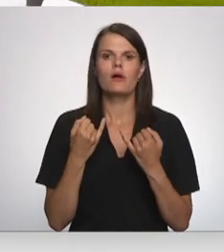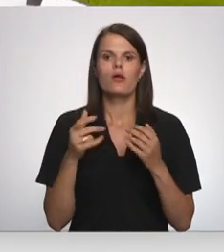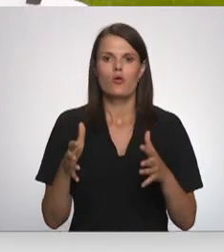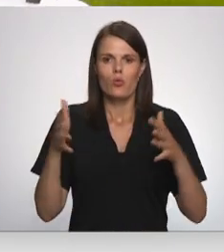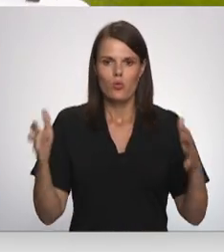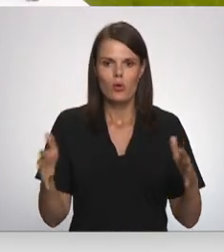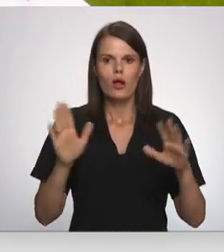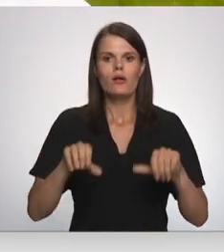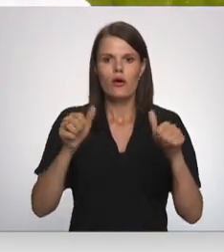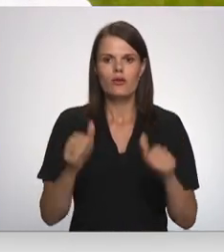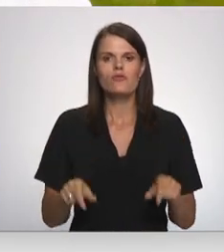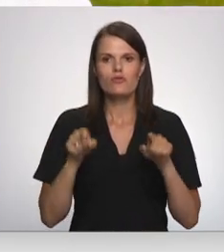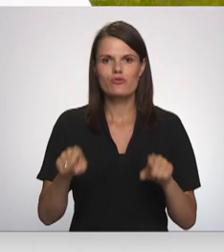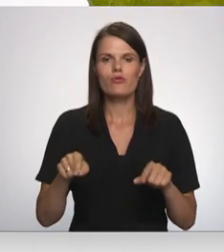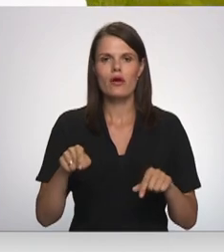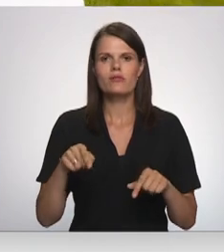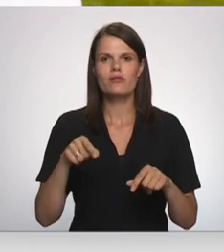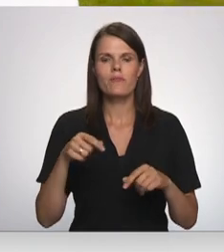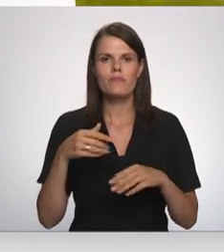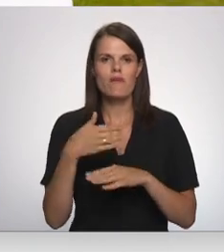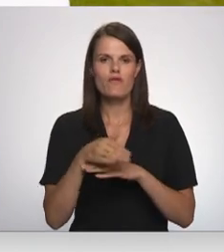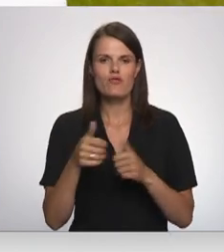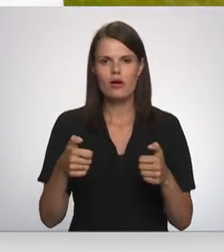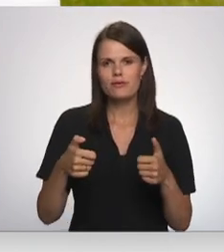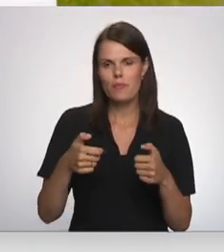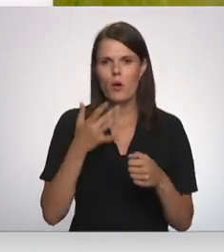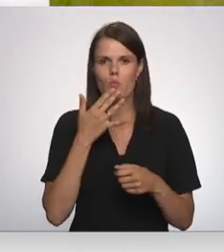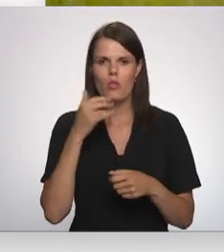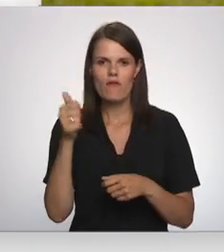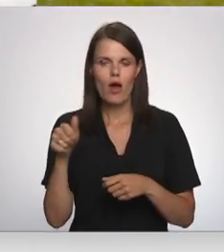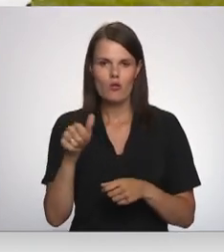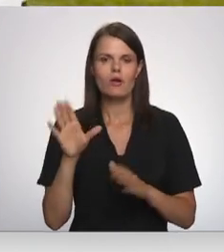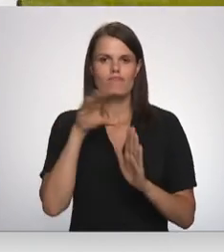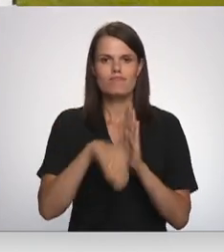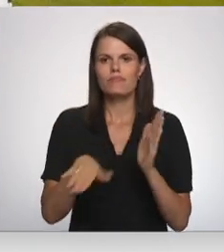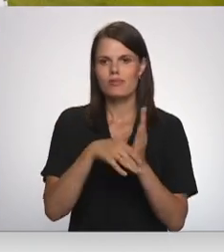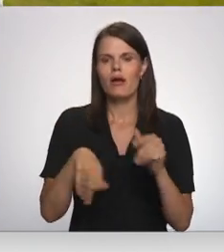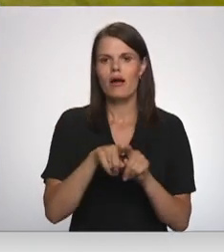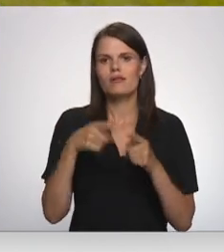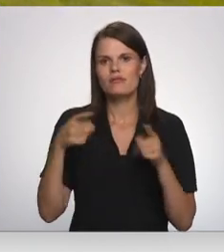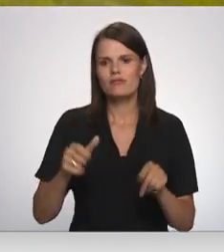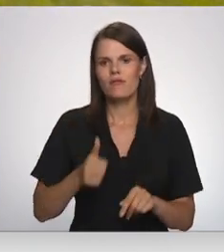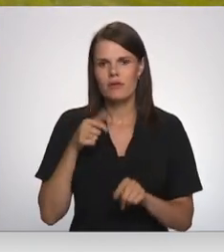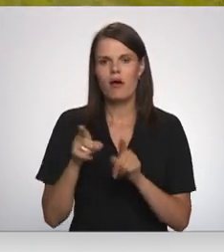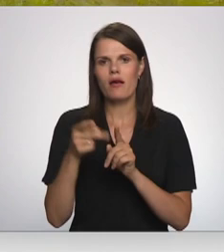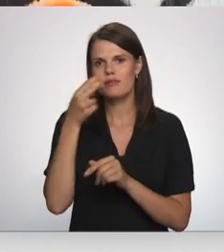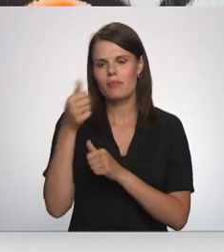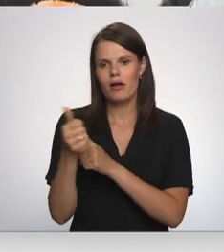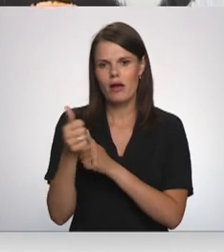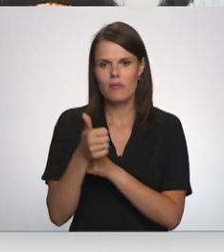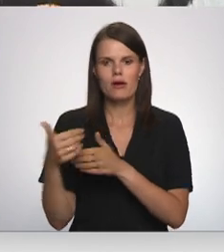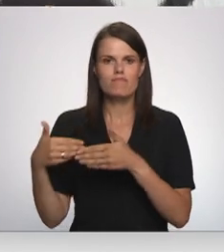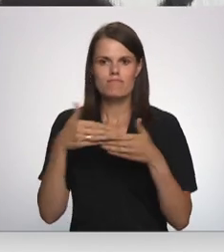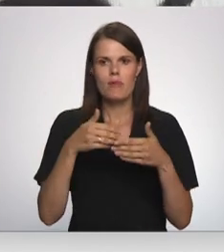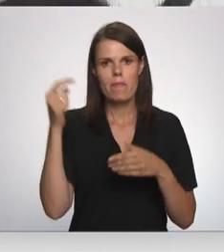Lai izveidot šos videospēļu un multfilmas varoņus, iesaistījušies arī citi uzņēmumi, arī saimniecības kaimiņos, sagādājot